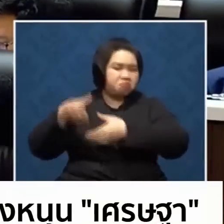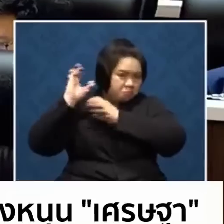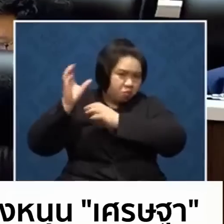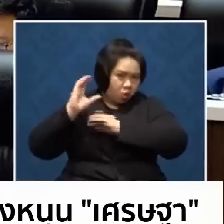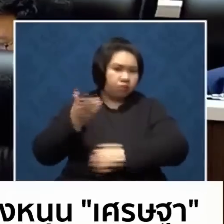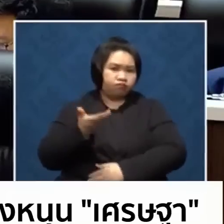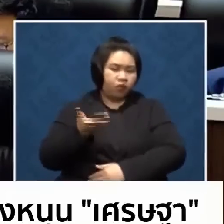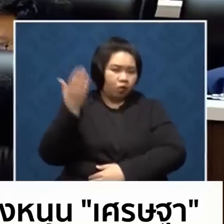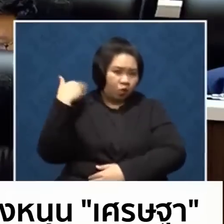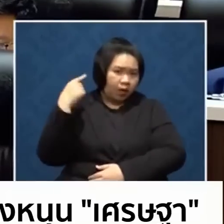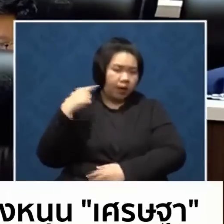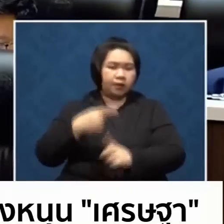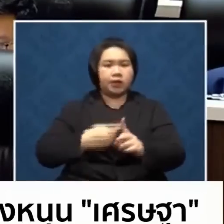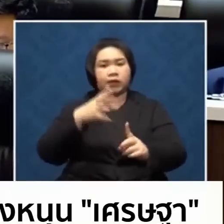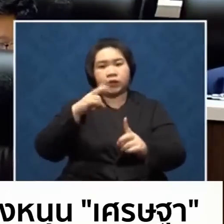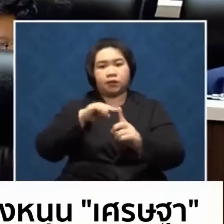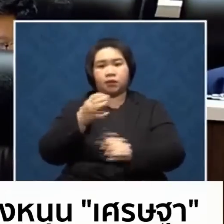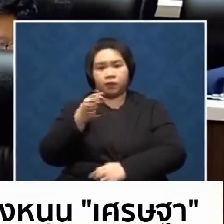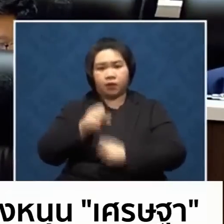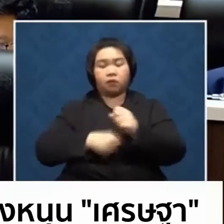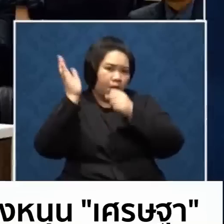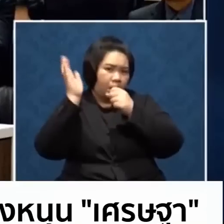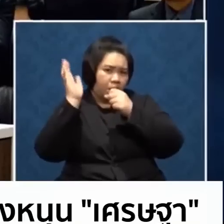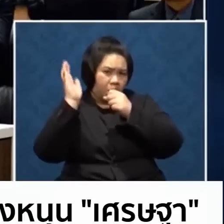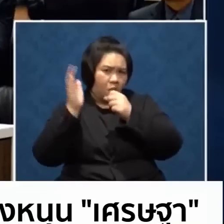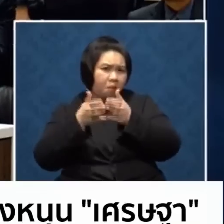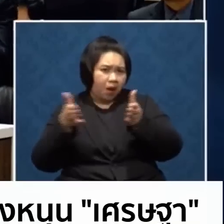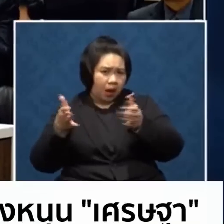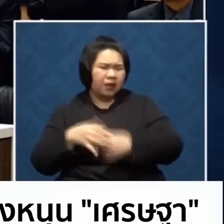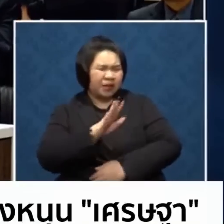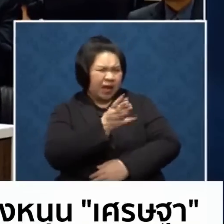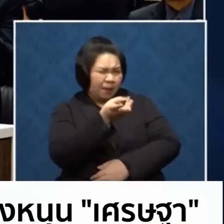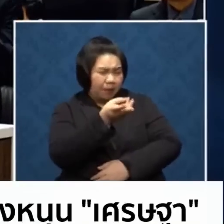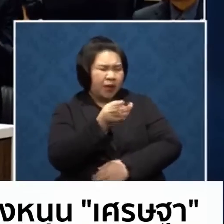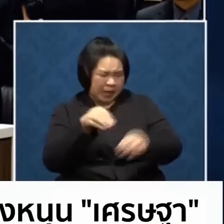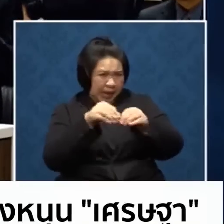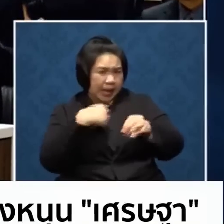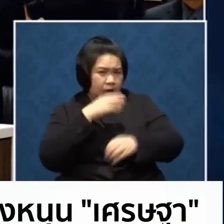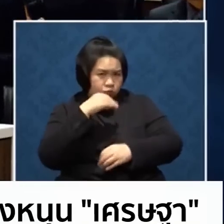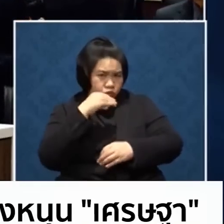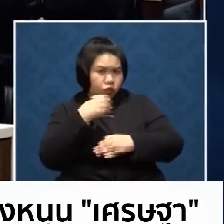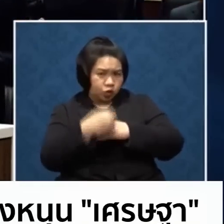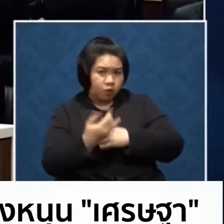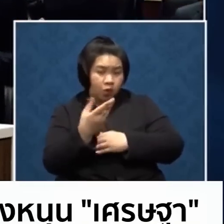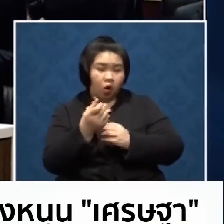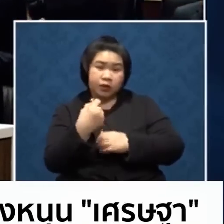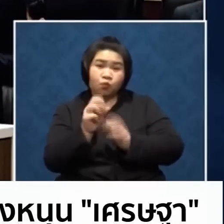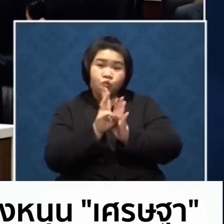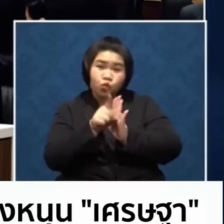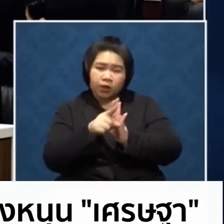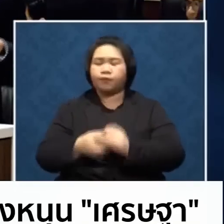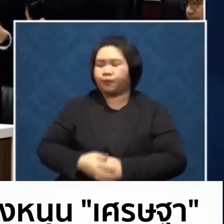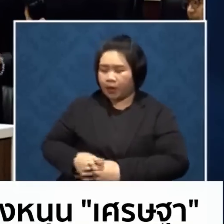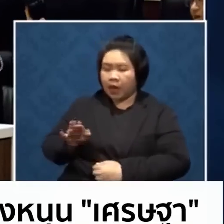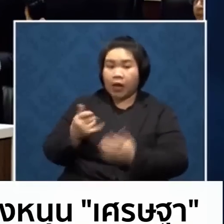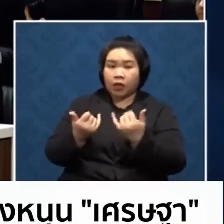ดตนายกของพรรคก้าวไกลซึ่งถูกมติรัฐสภาตีตกในรอบแรกปมเสนอชื่อซ้ำรอบที่2แต่ระหว่างนั้นนะ